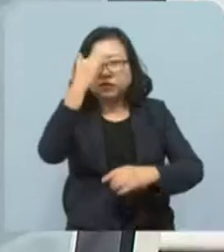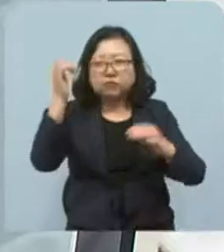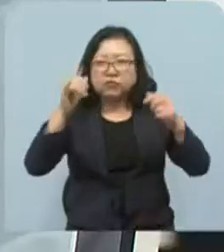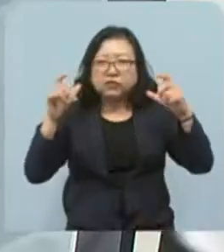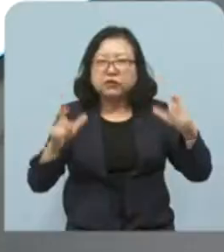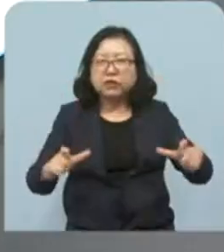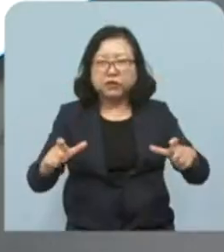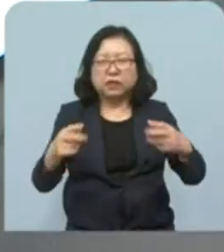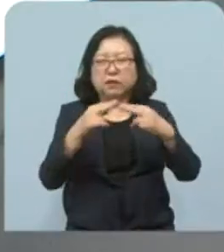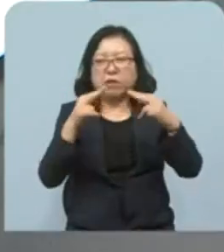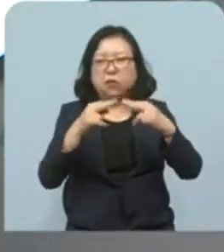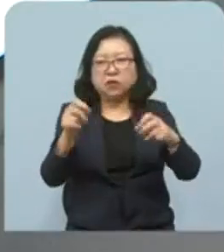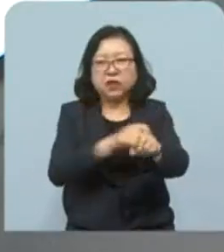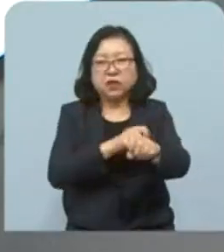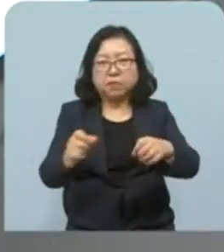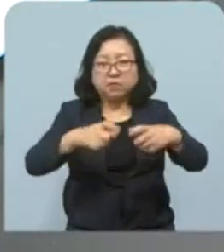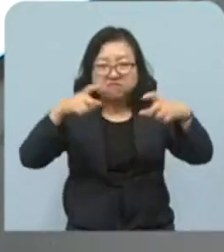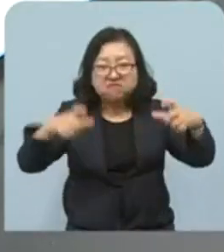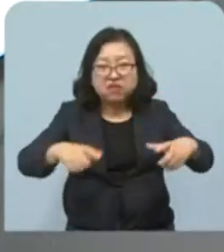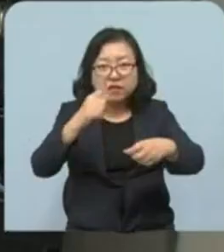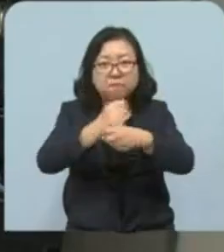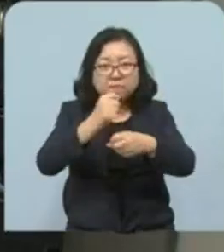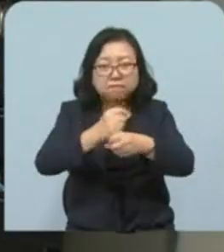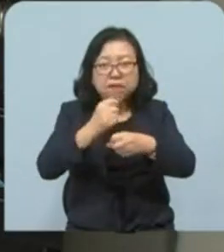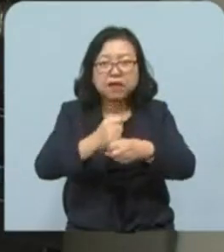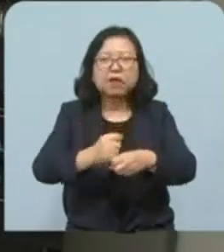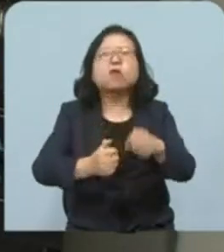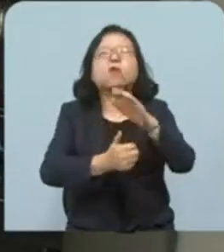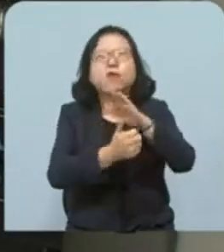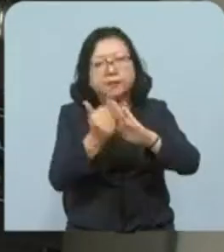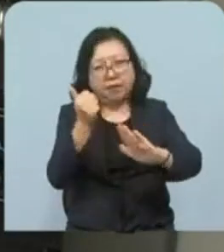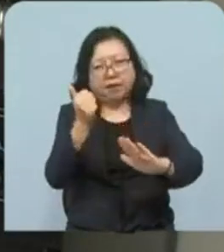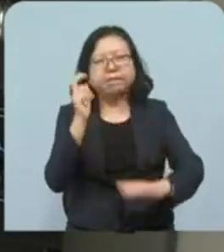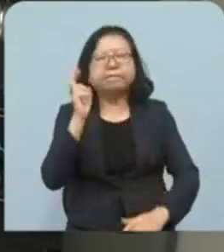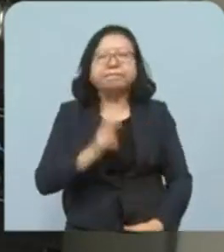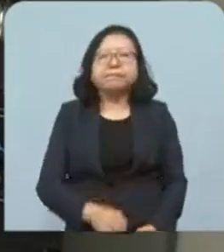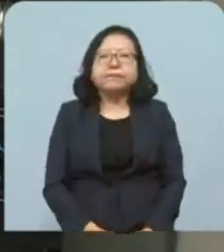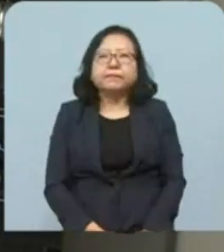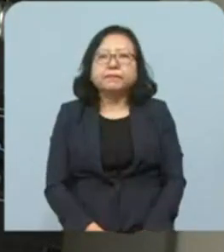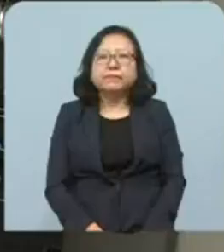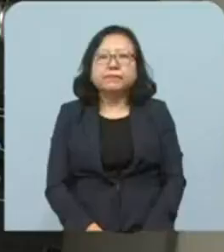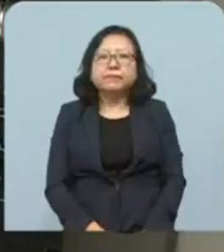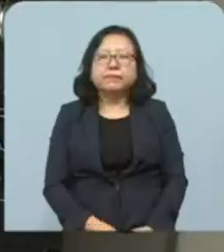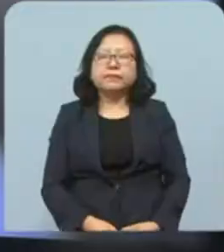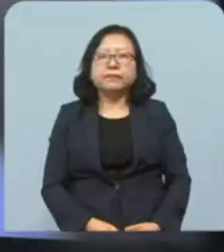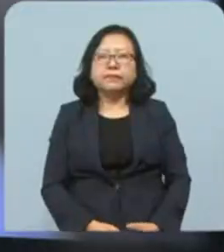특화단지 지정에도 힘이 실릴 것으로 기대됩니다. KBS 뉴스 이정훈입니다.